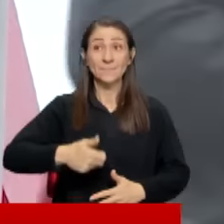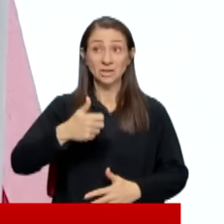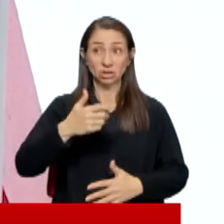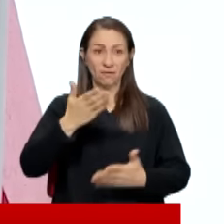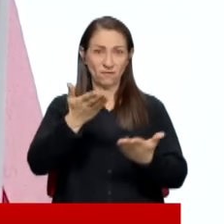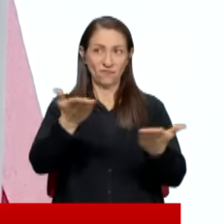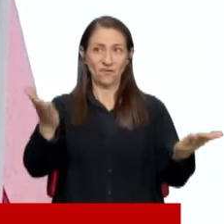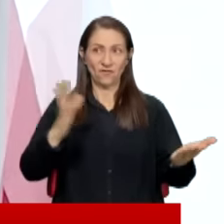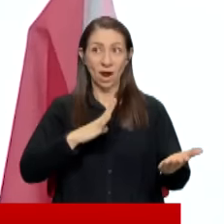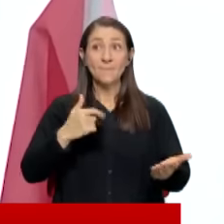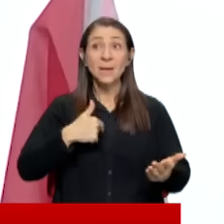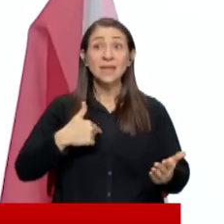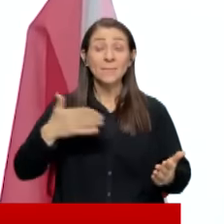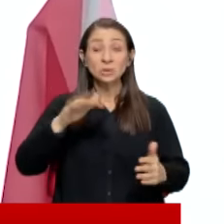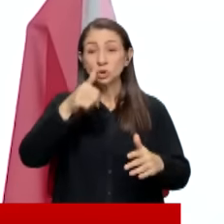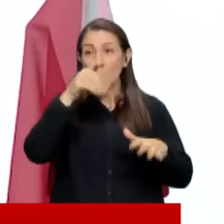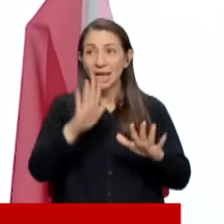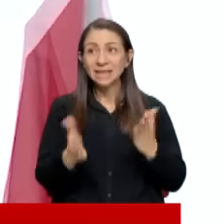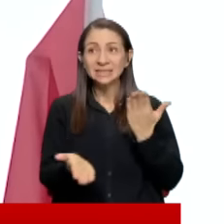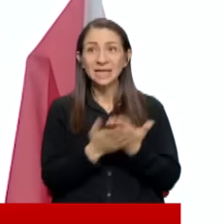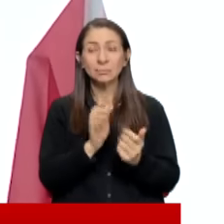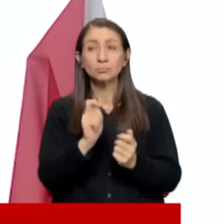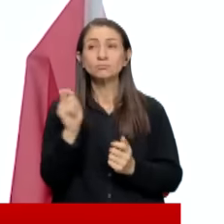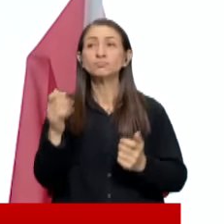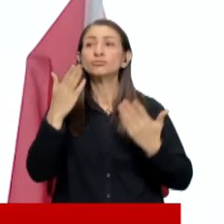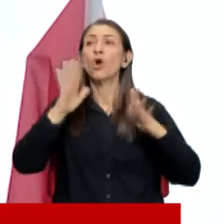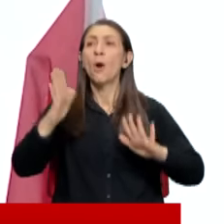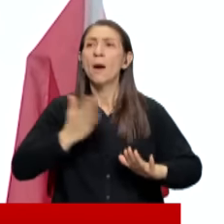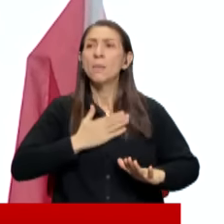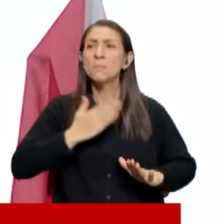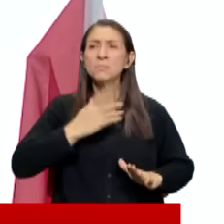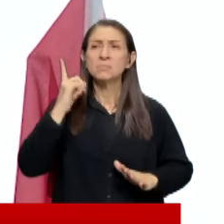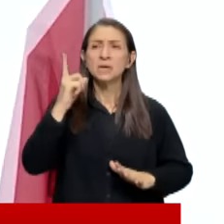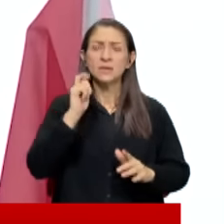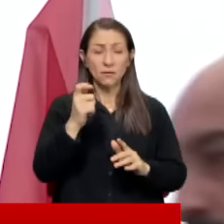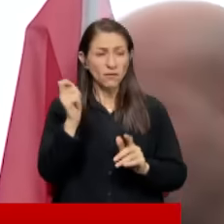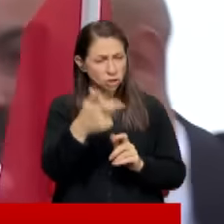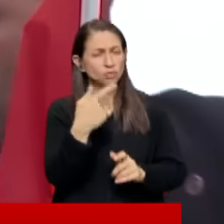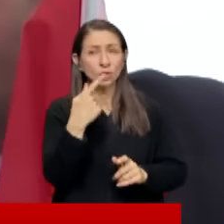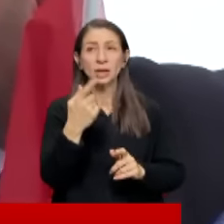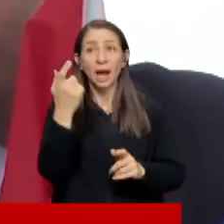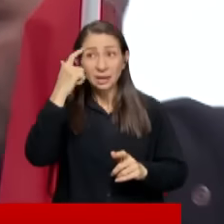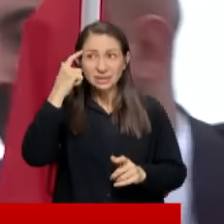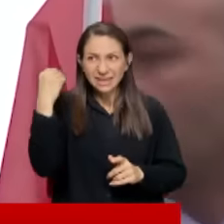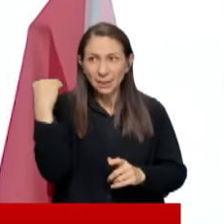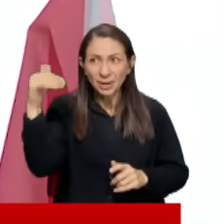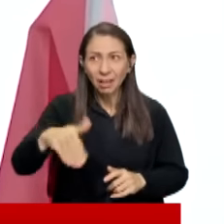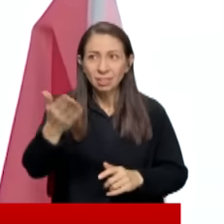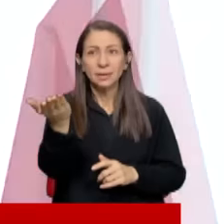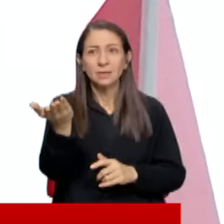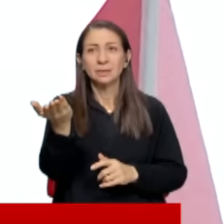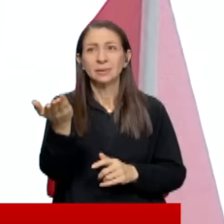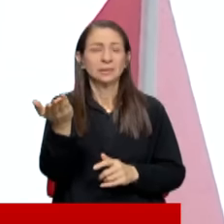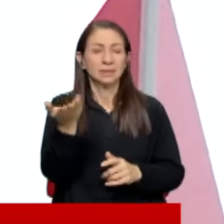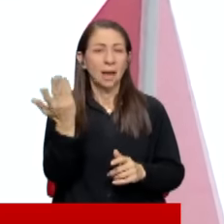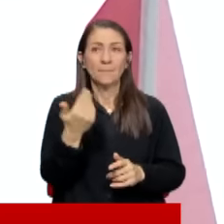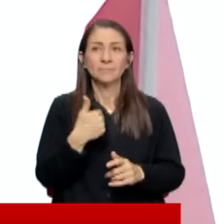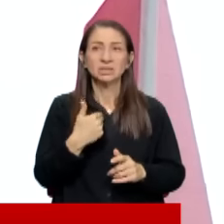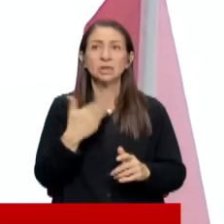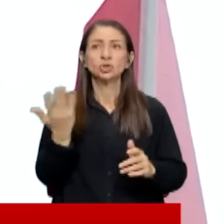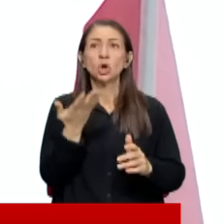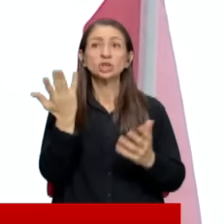var. Benden başka doğalgaz veren yok. Biz de doğalgaz vereceğiz diyorlar. Aklınız şimdi mi başınıza geldi? Daha